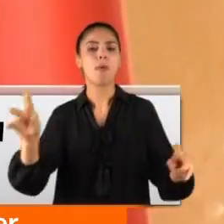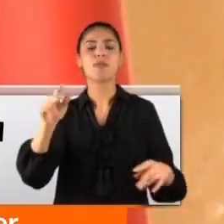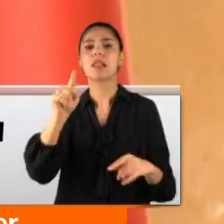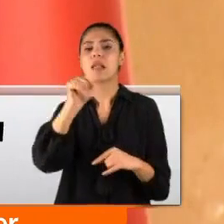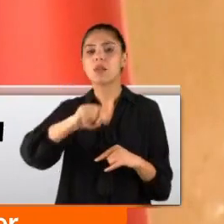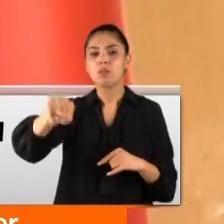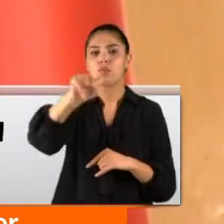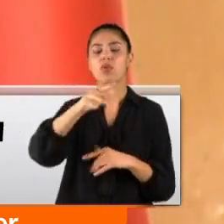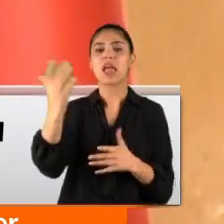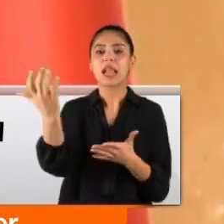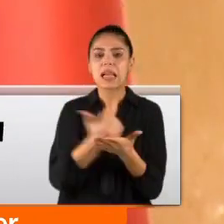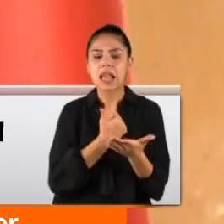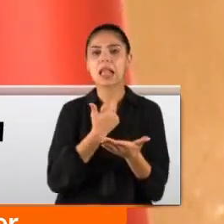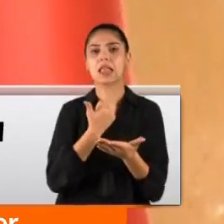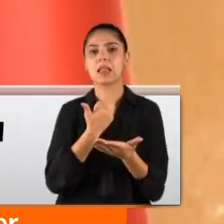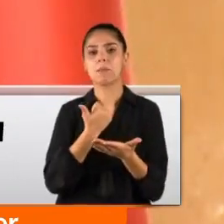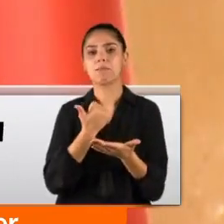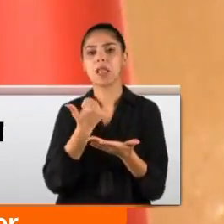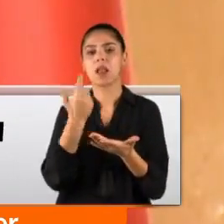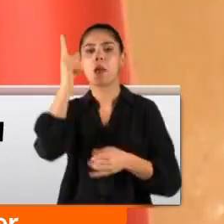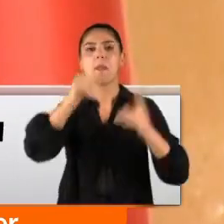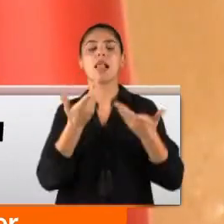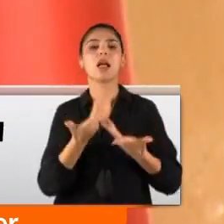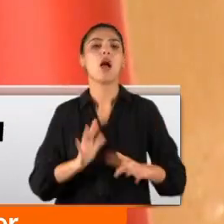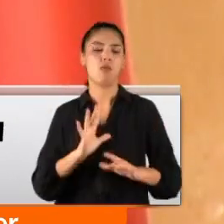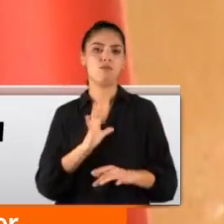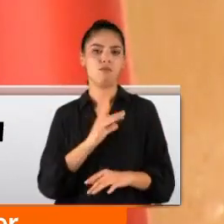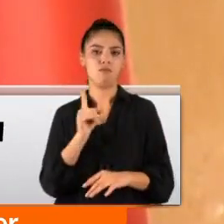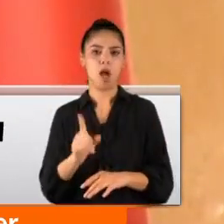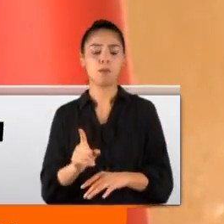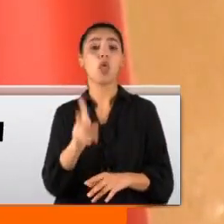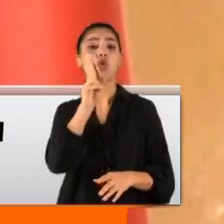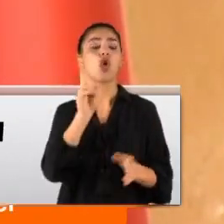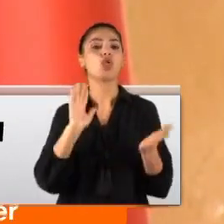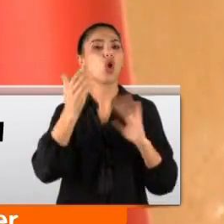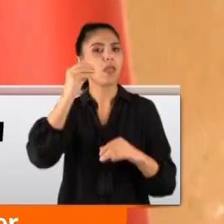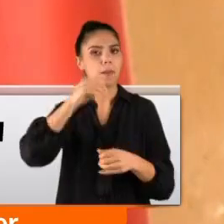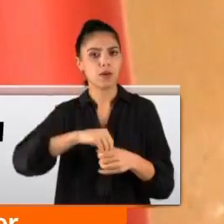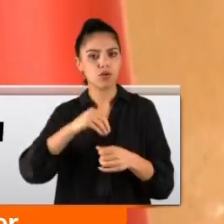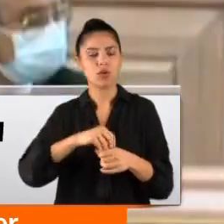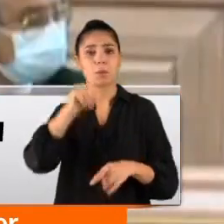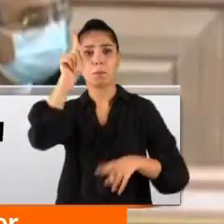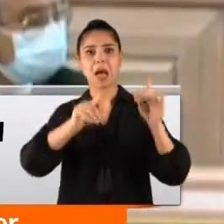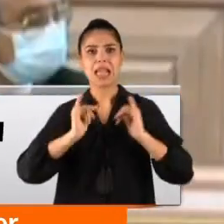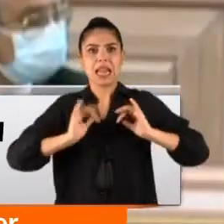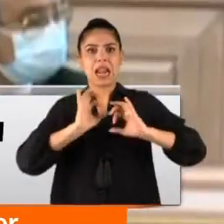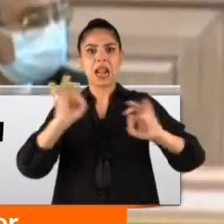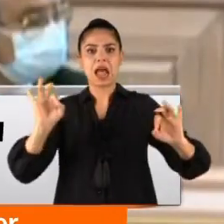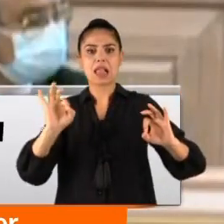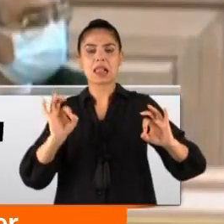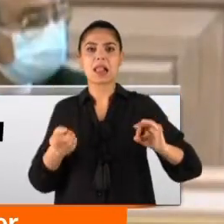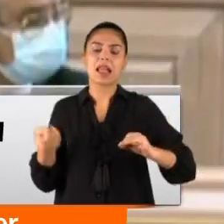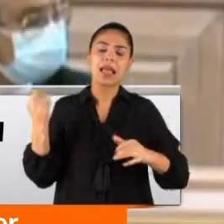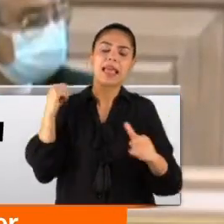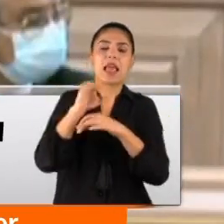kazanımlarını halen kabullenemeyenler var. Son dönemde bu azımsızlığın yeniden